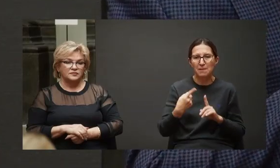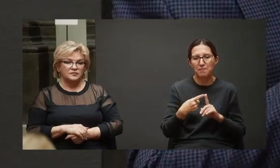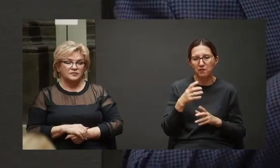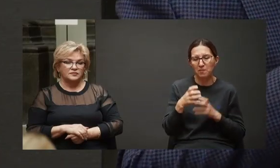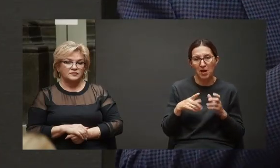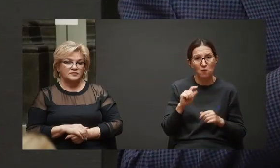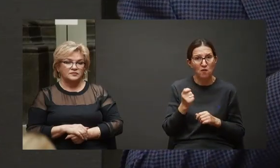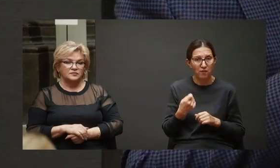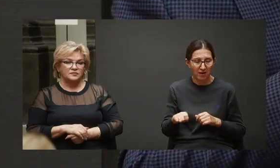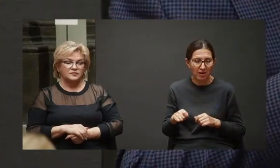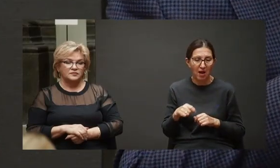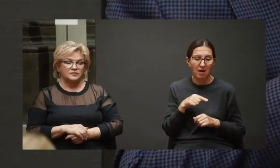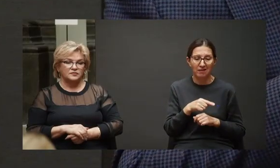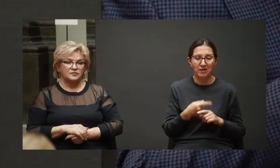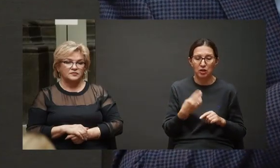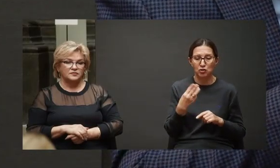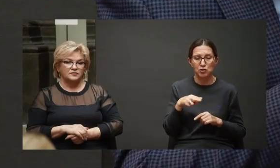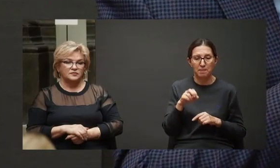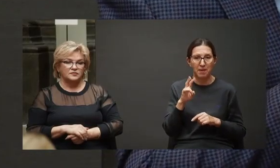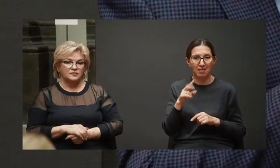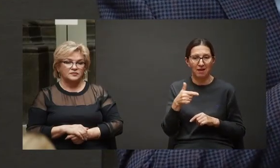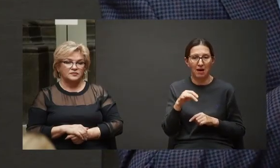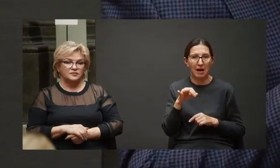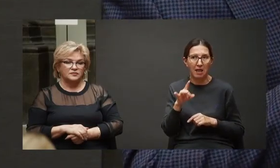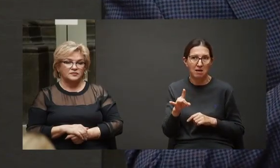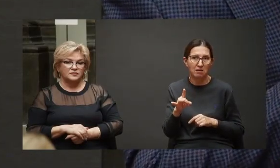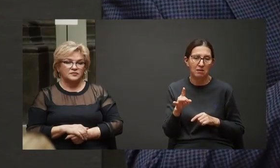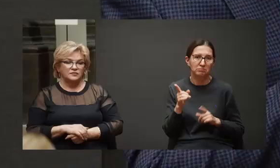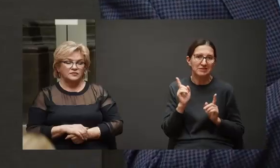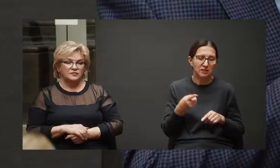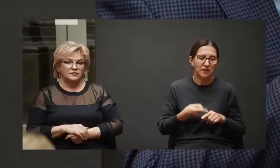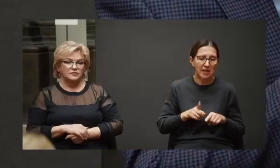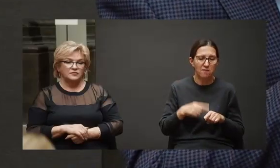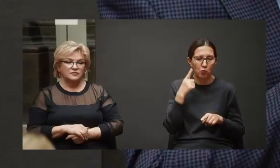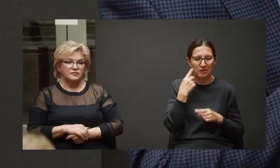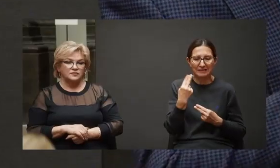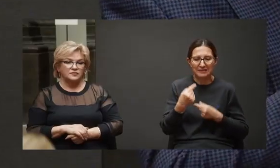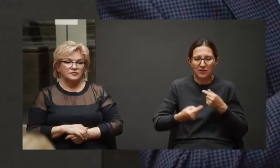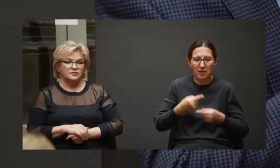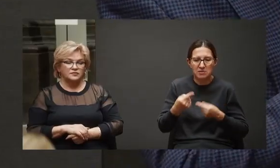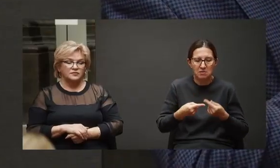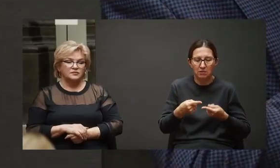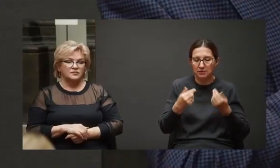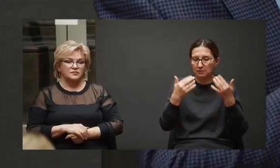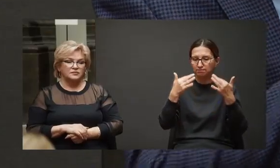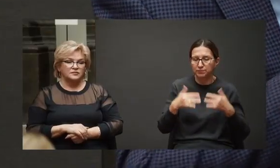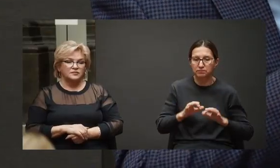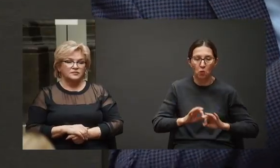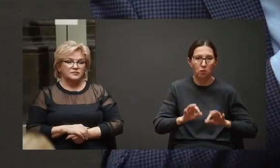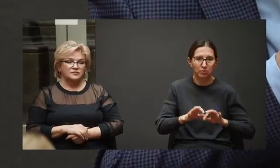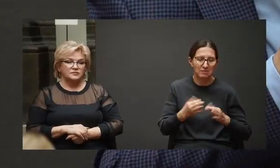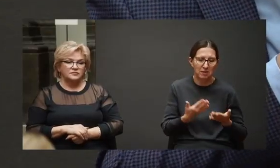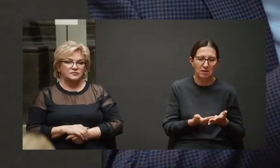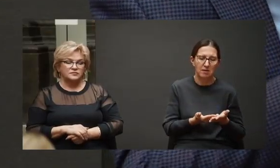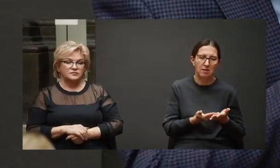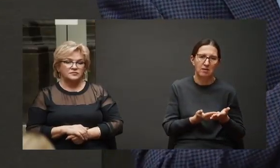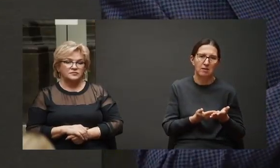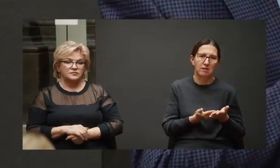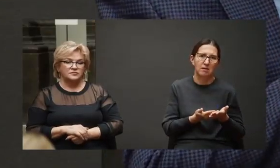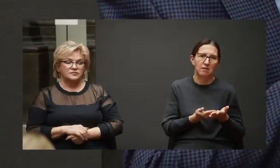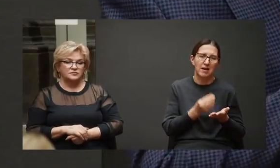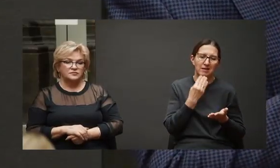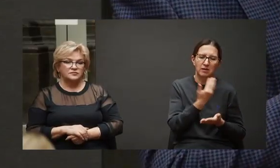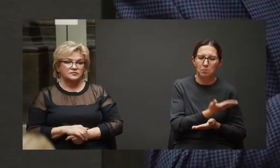так в большой степени эти несводимые друг к другу цивилизации описал. Там, египетскую, римскую,